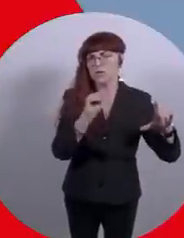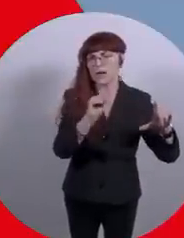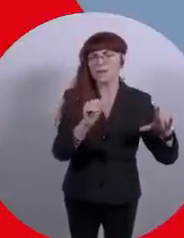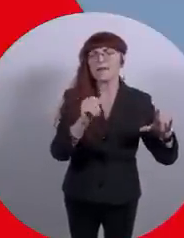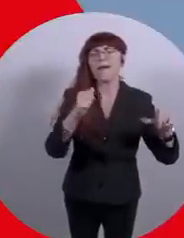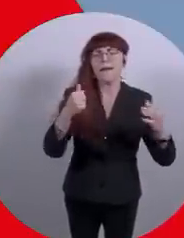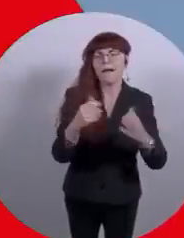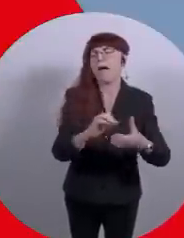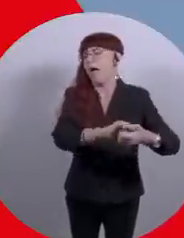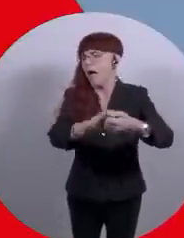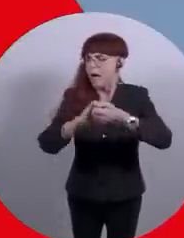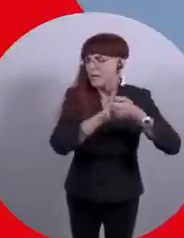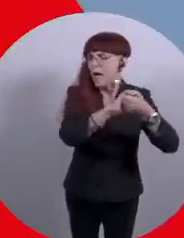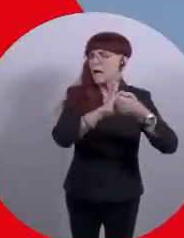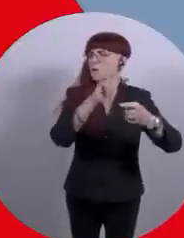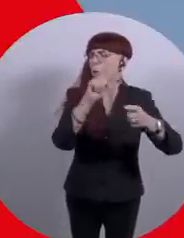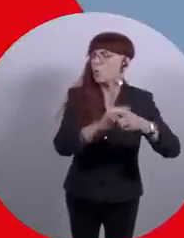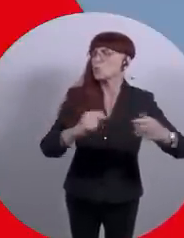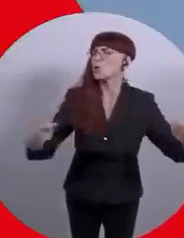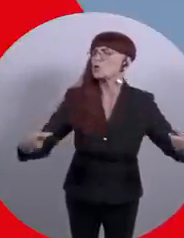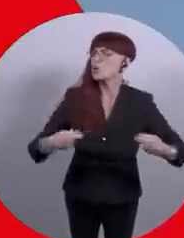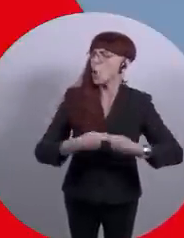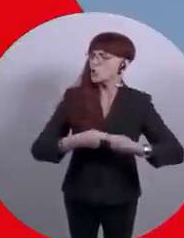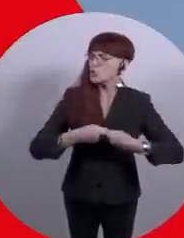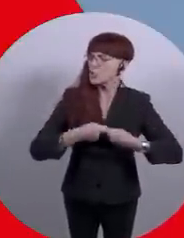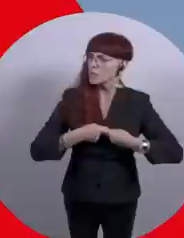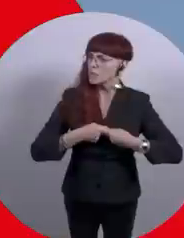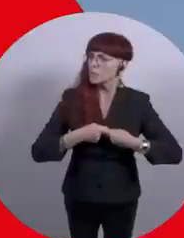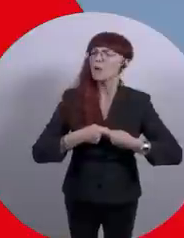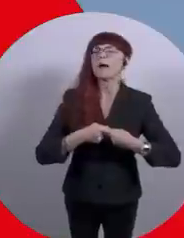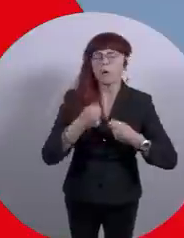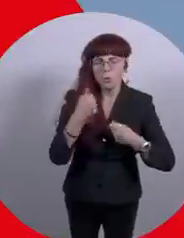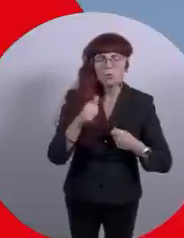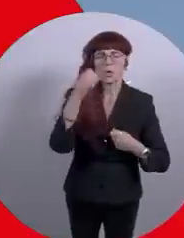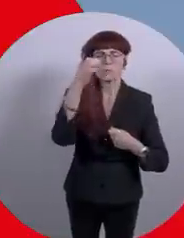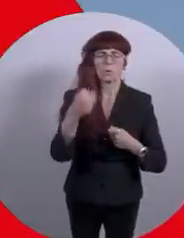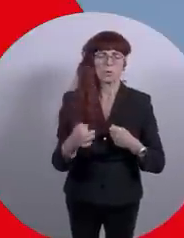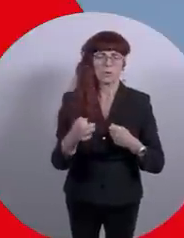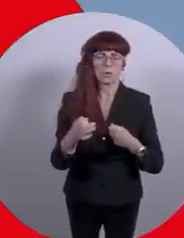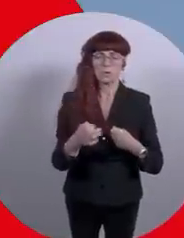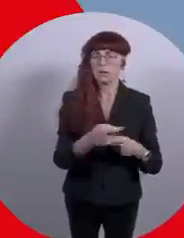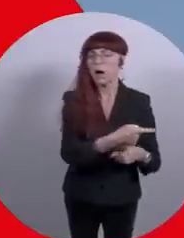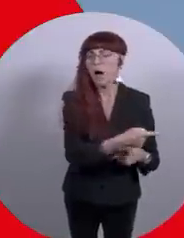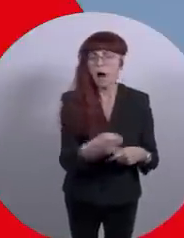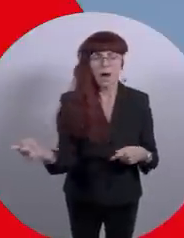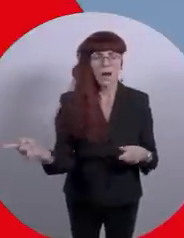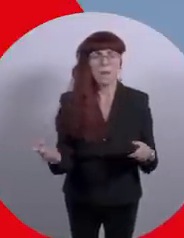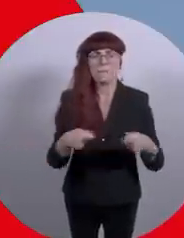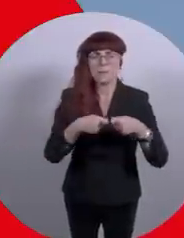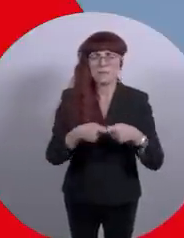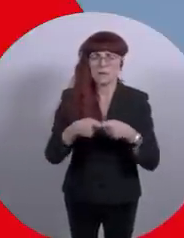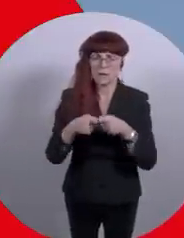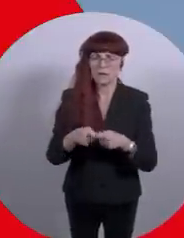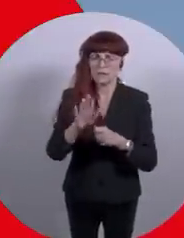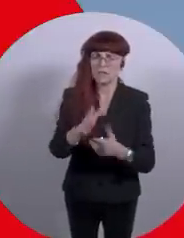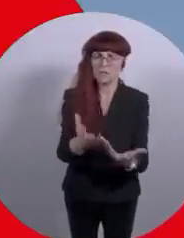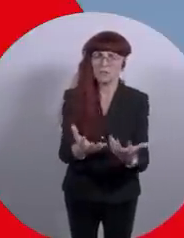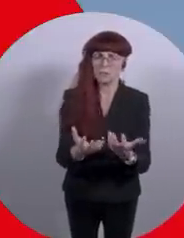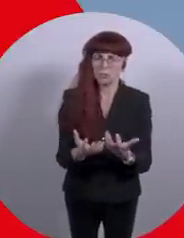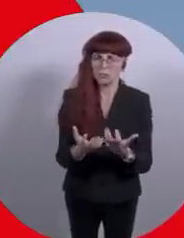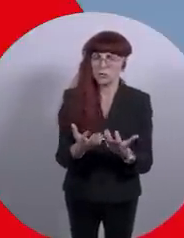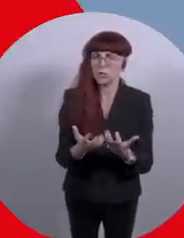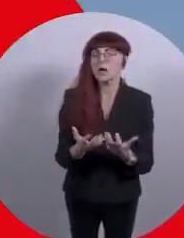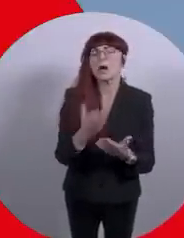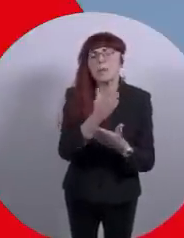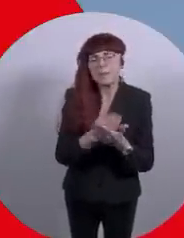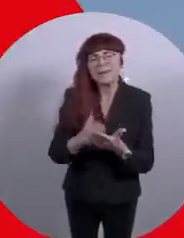sicherlich hundert Prozent bekommen das ist der Wunsch aller Mitglieder und ich glaube die große Beteiligung mit 72 Prozent gibt dem